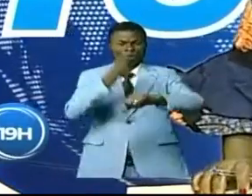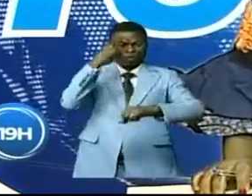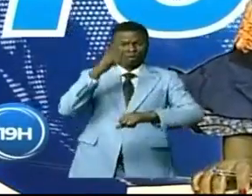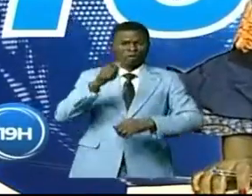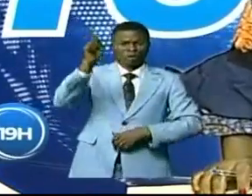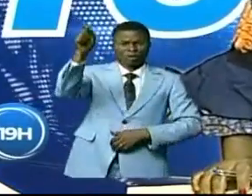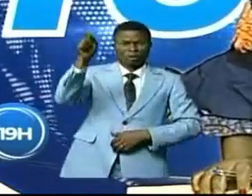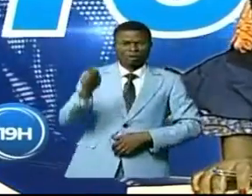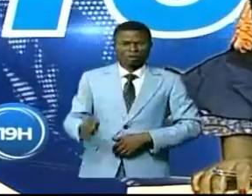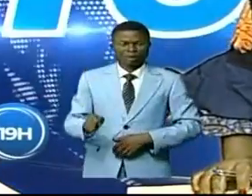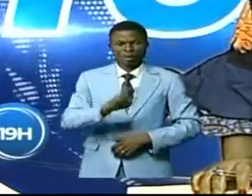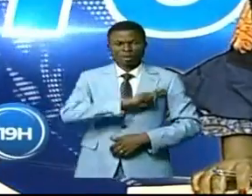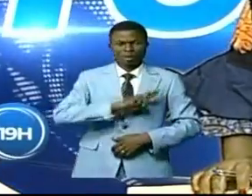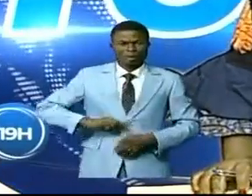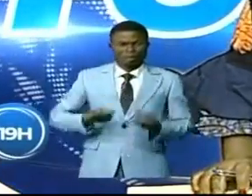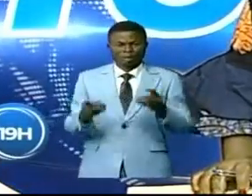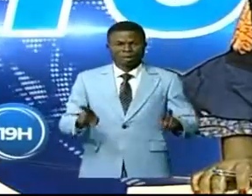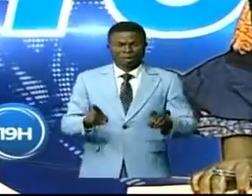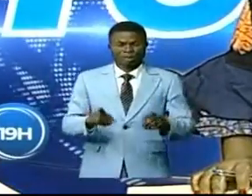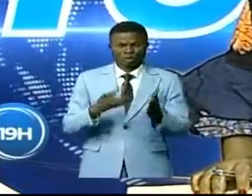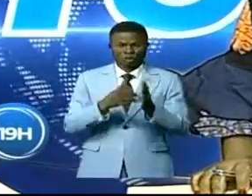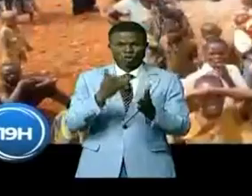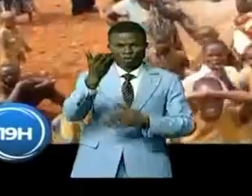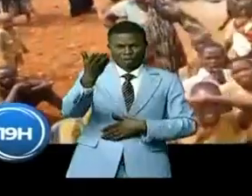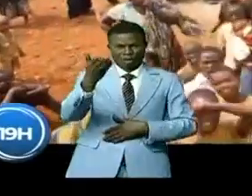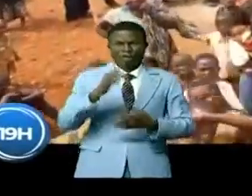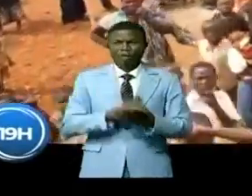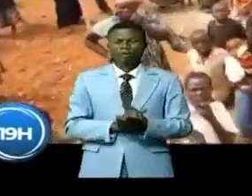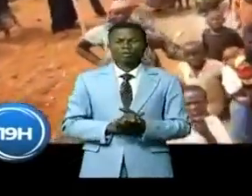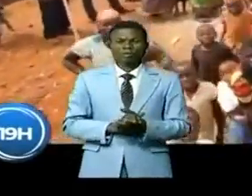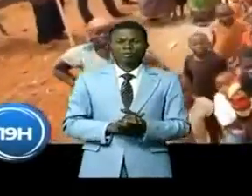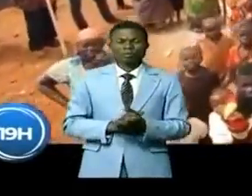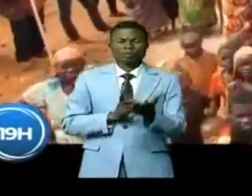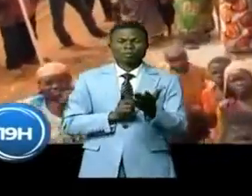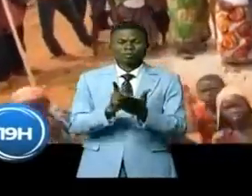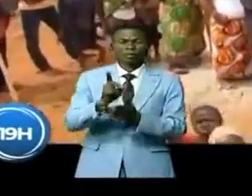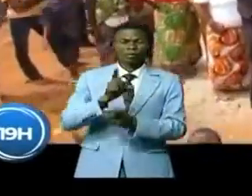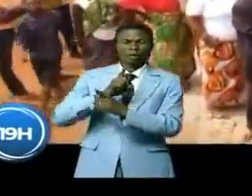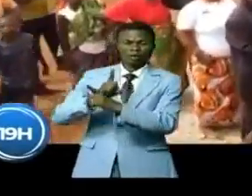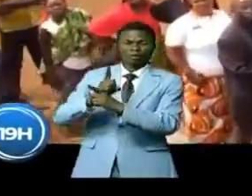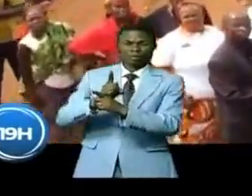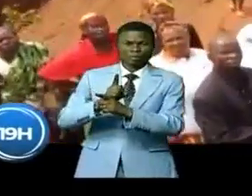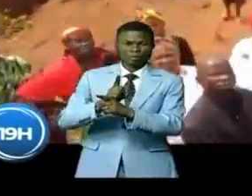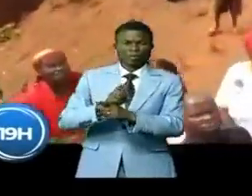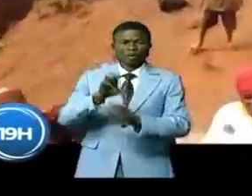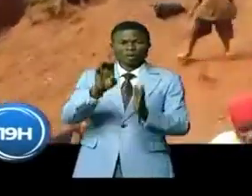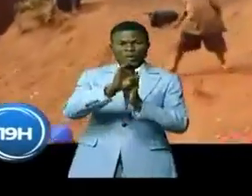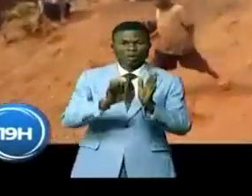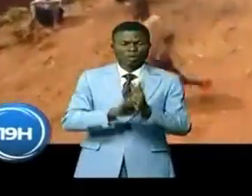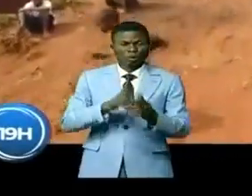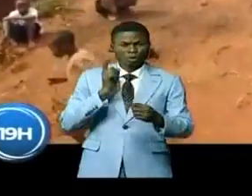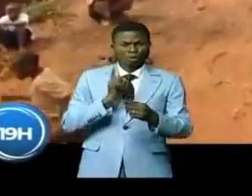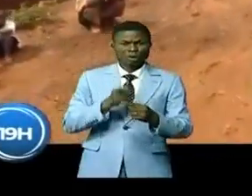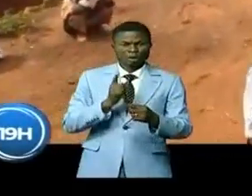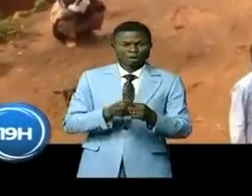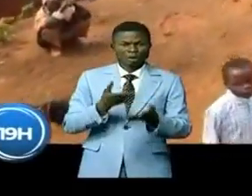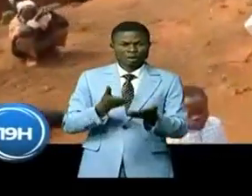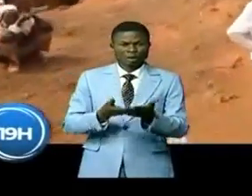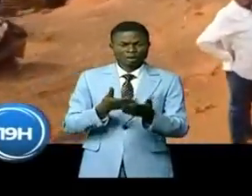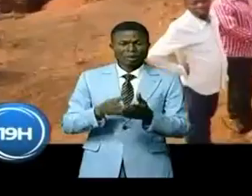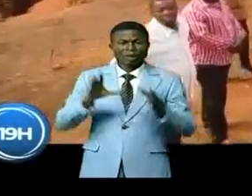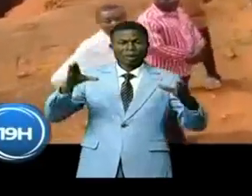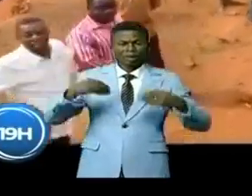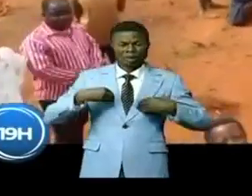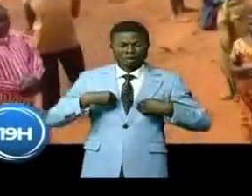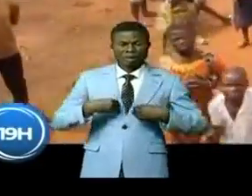soutenir le FARDC au front. Placés en droit à une protection malgré leurs conditions de vulnérabilité reconnues par les